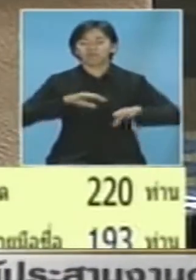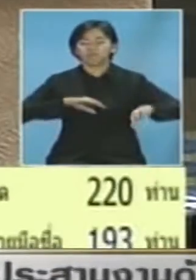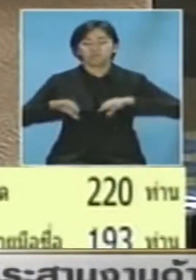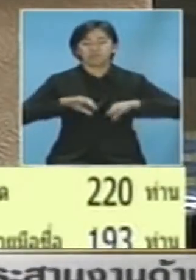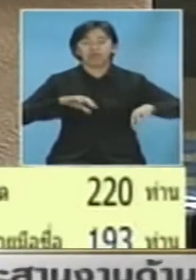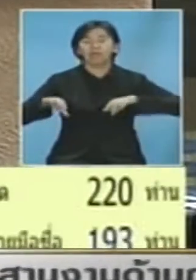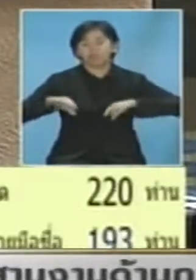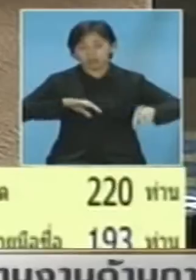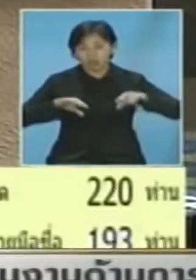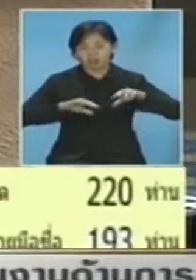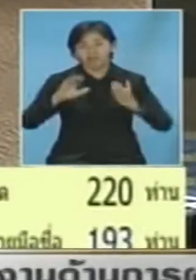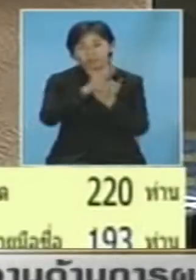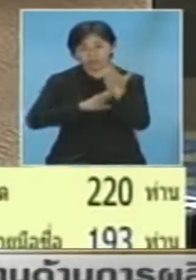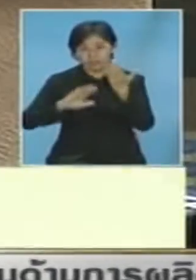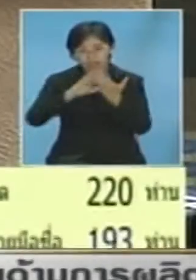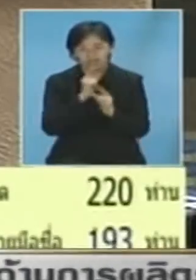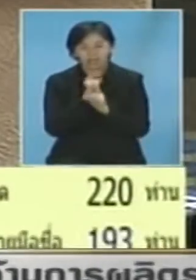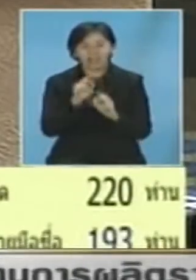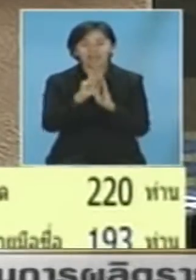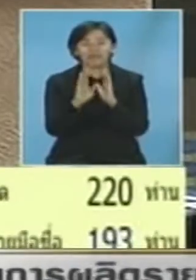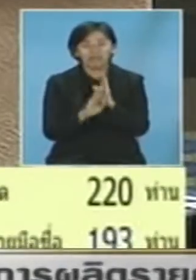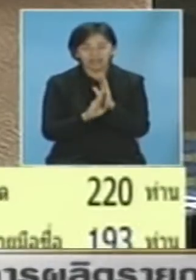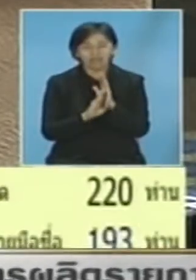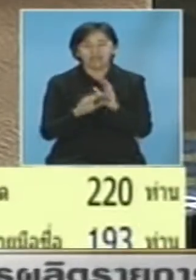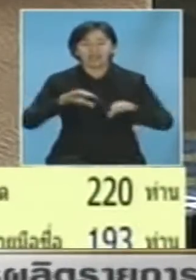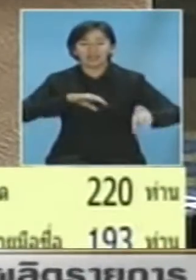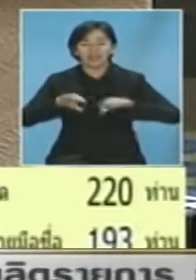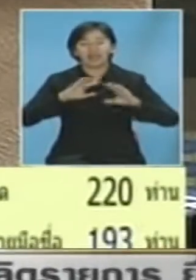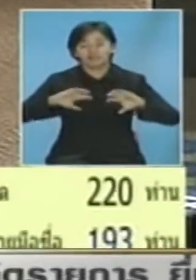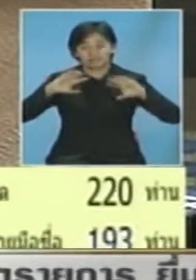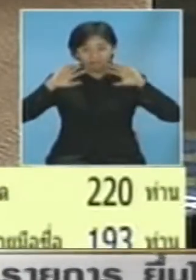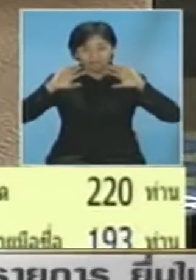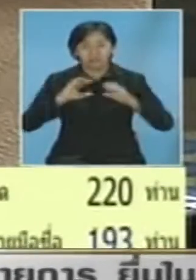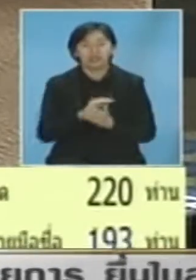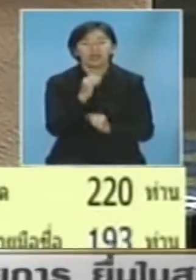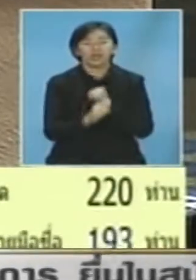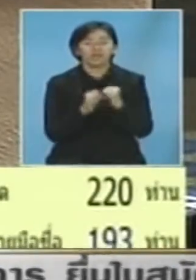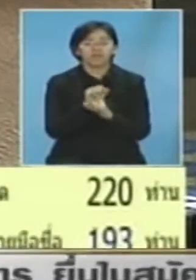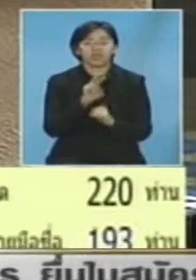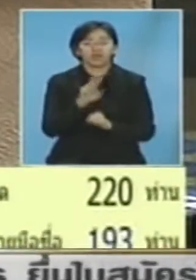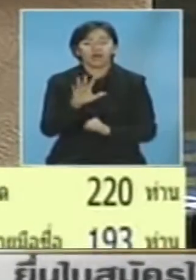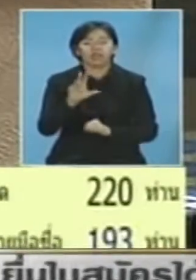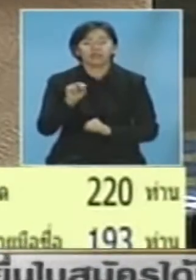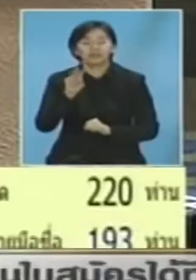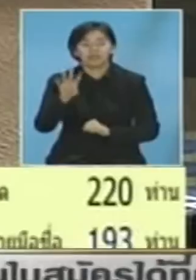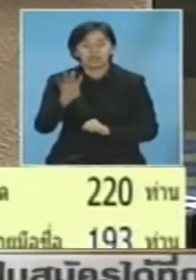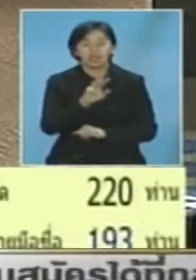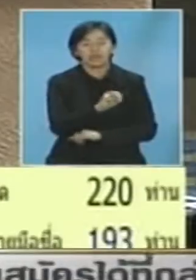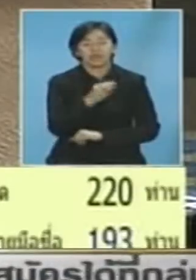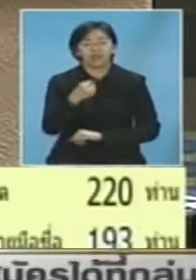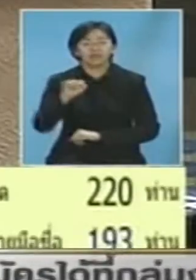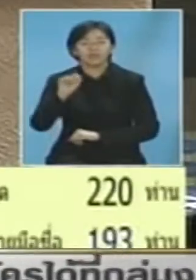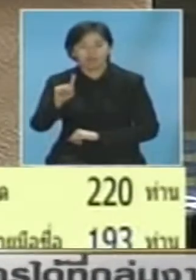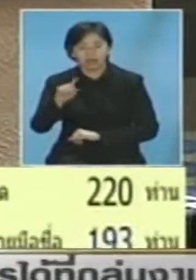ารราชการแผ่นดินตามระเบียบบริหารราชการแผ่นดินพ.ศ. 2534 มาตรา 11